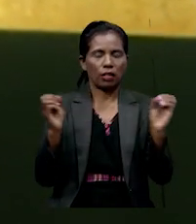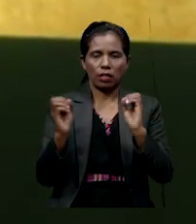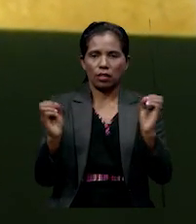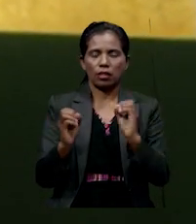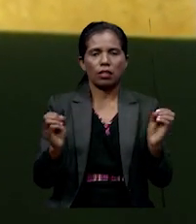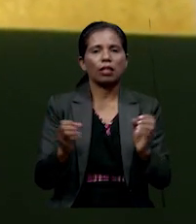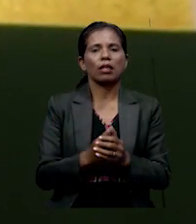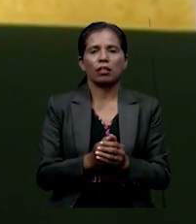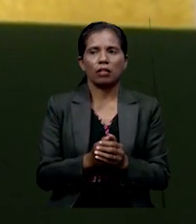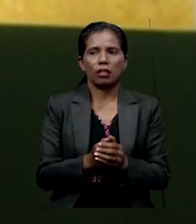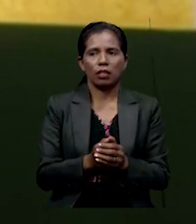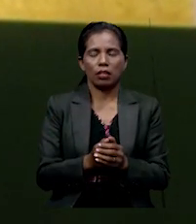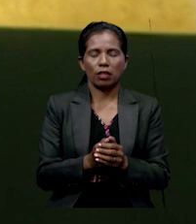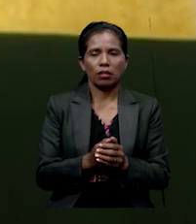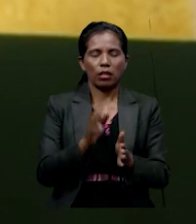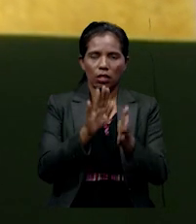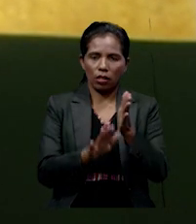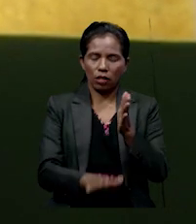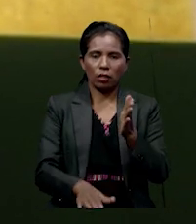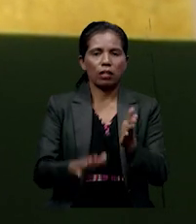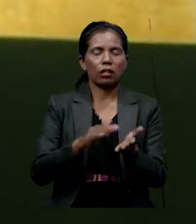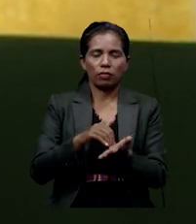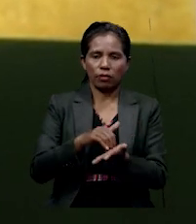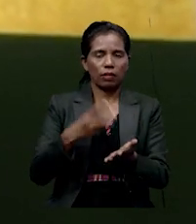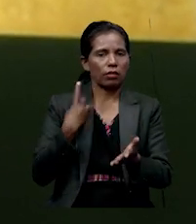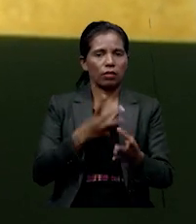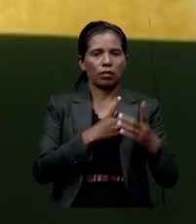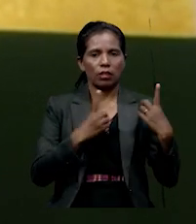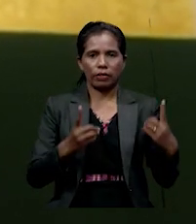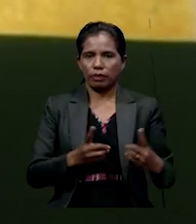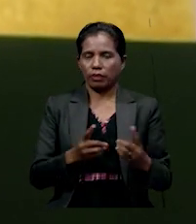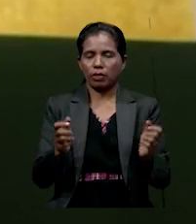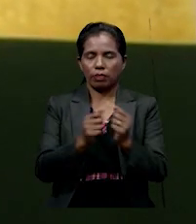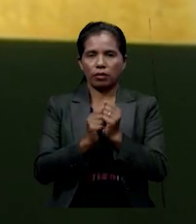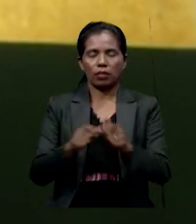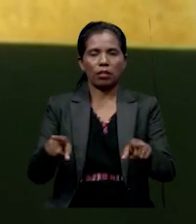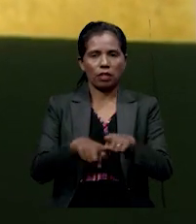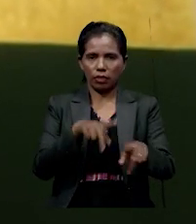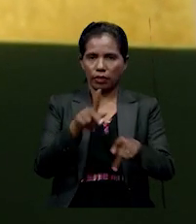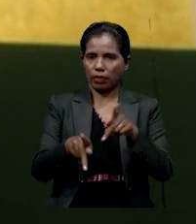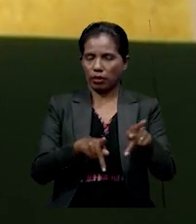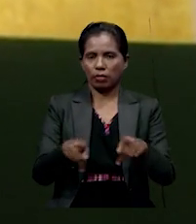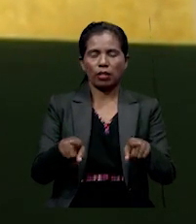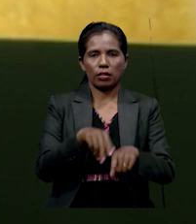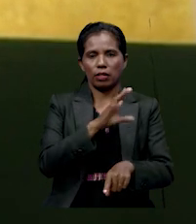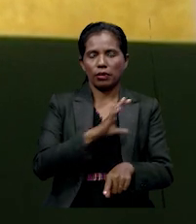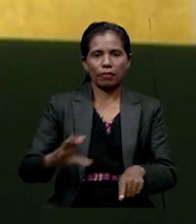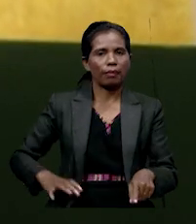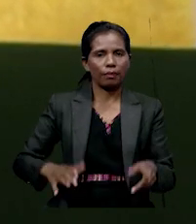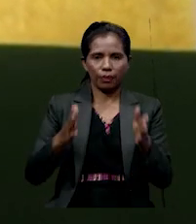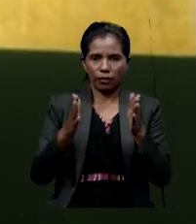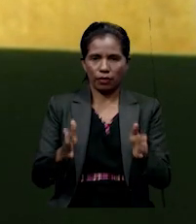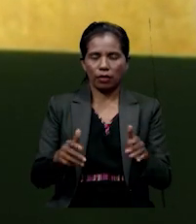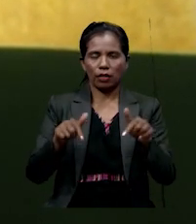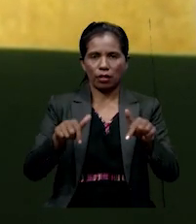sebele. Habis ha franco itania domin pemalu nudar po nudar sarani iha